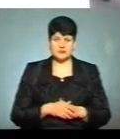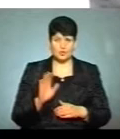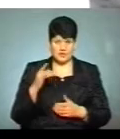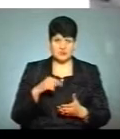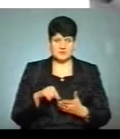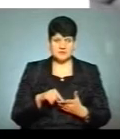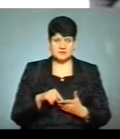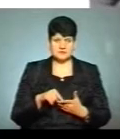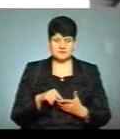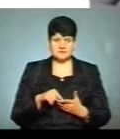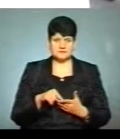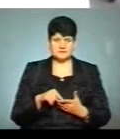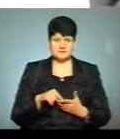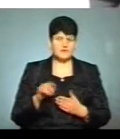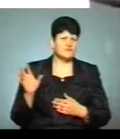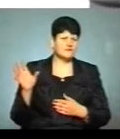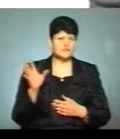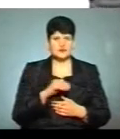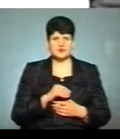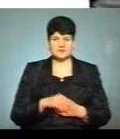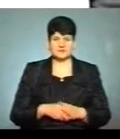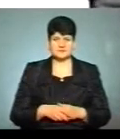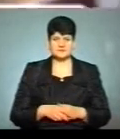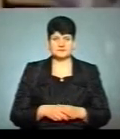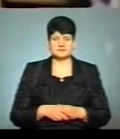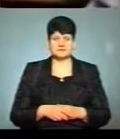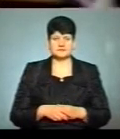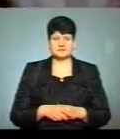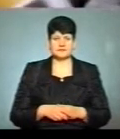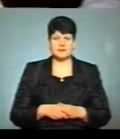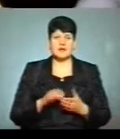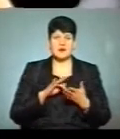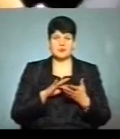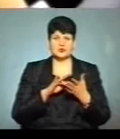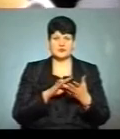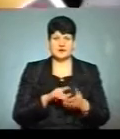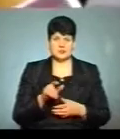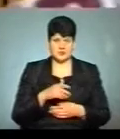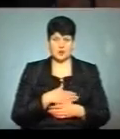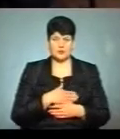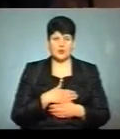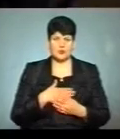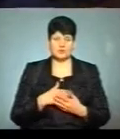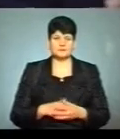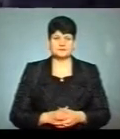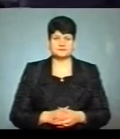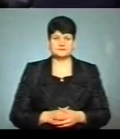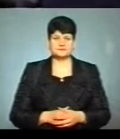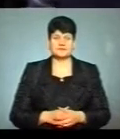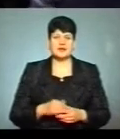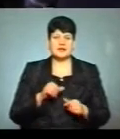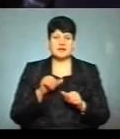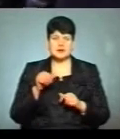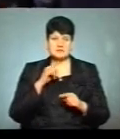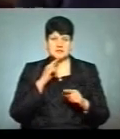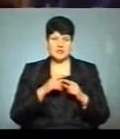місту? Всюди. Всюди? А подорожувати любиш? Люблю. Крім сестри